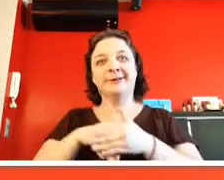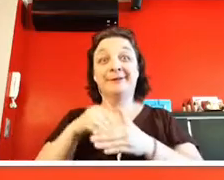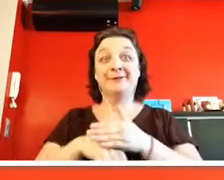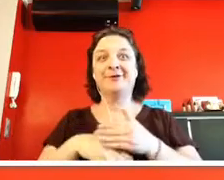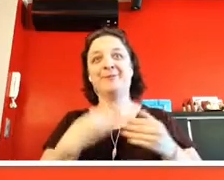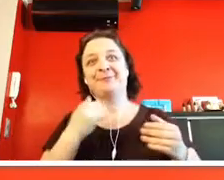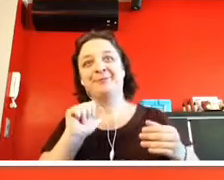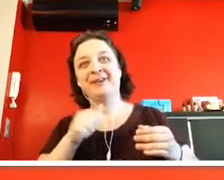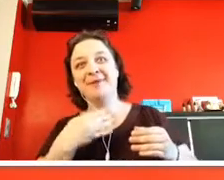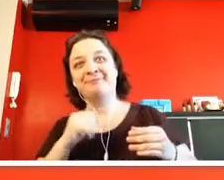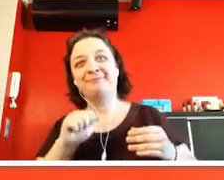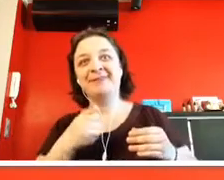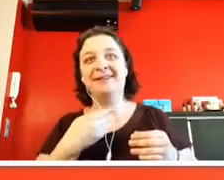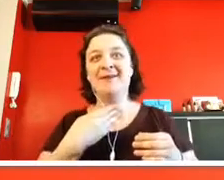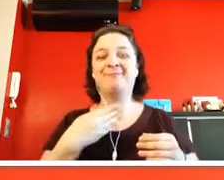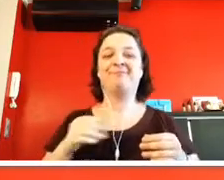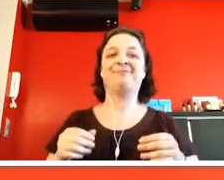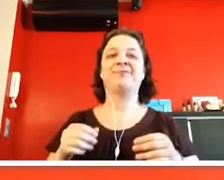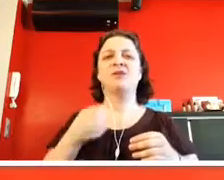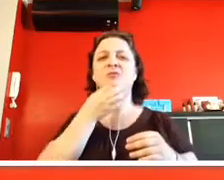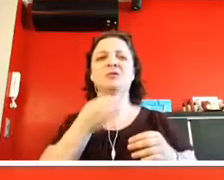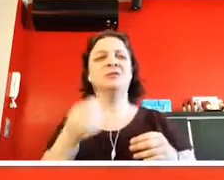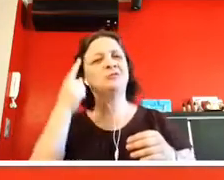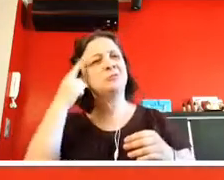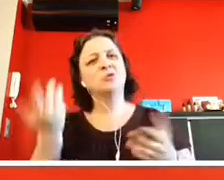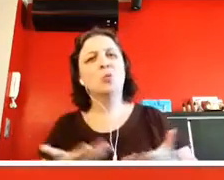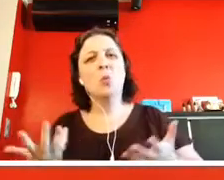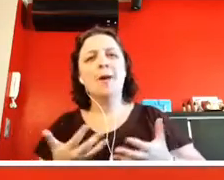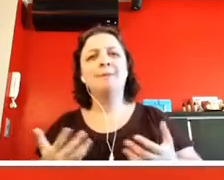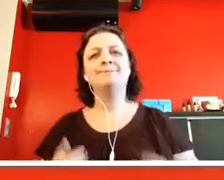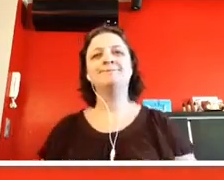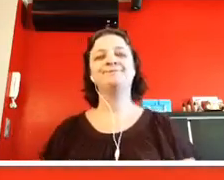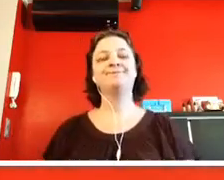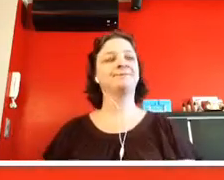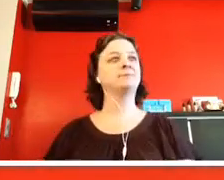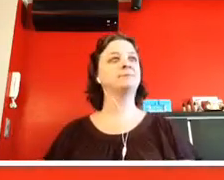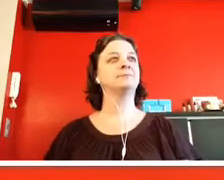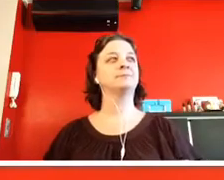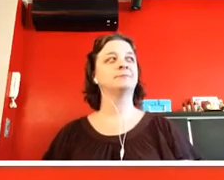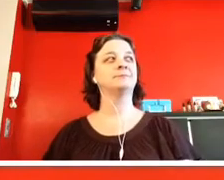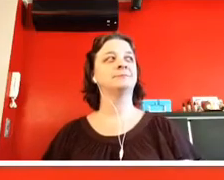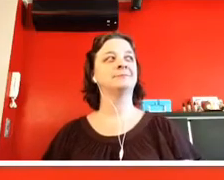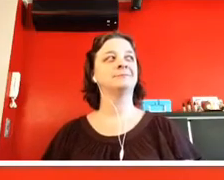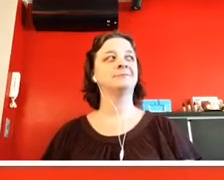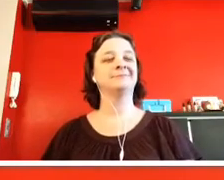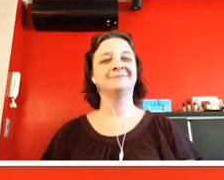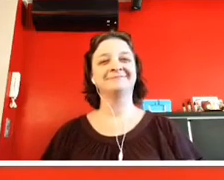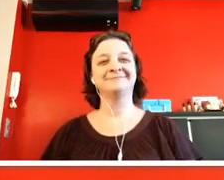Il y en a des choses à l'intérieur, miam miam. Bon, alors je vais vous dire ce que j'en pense.